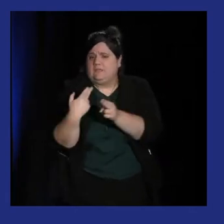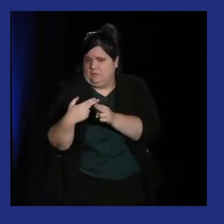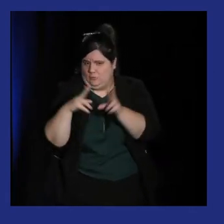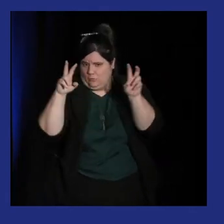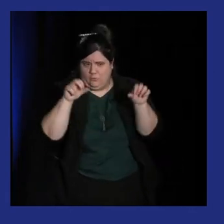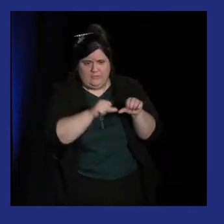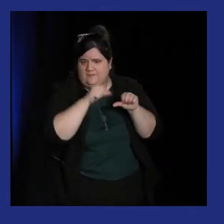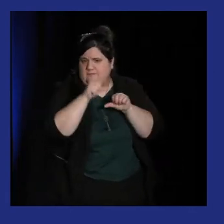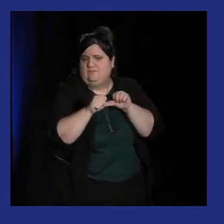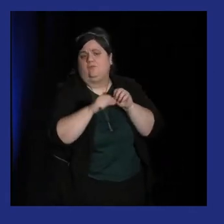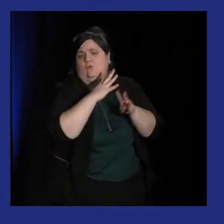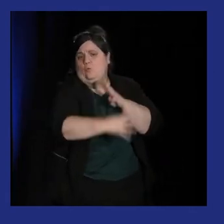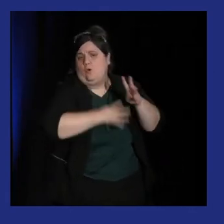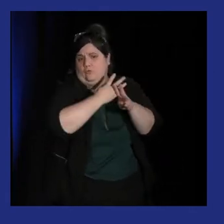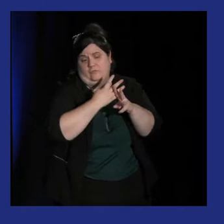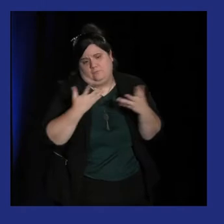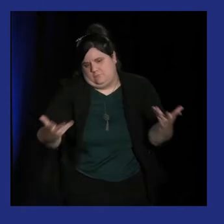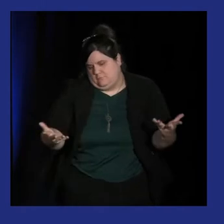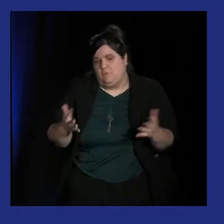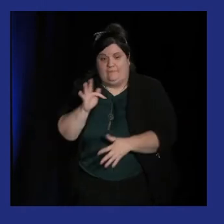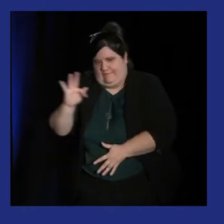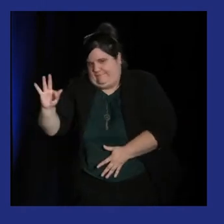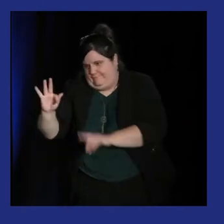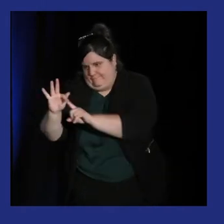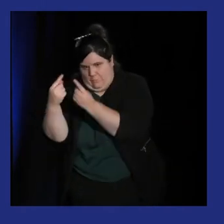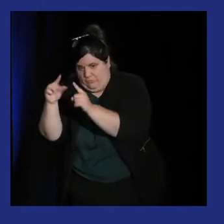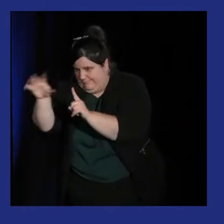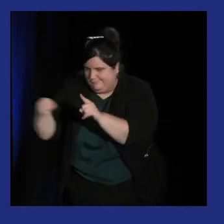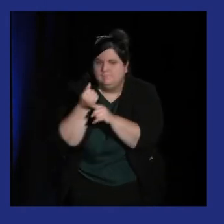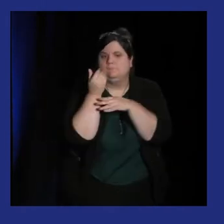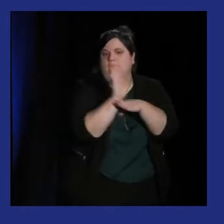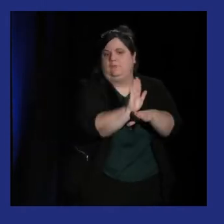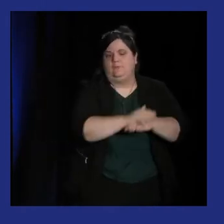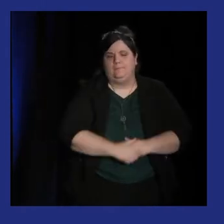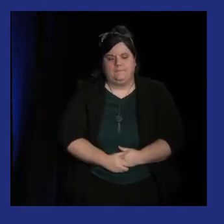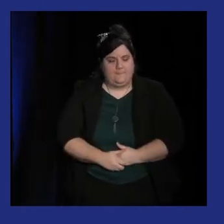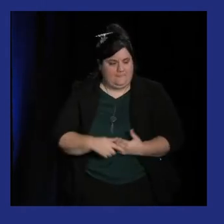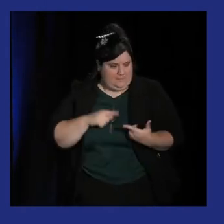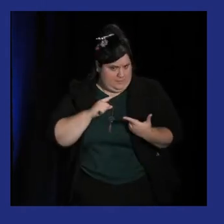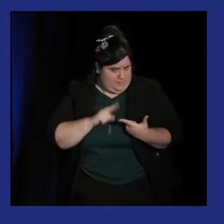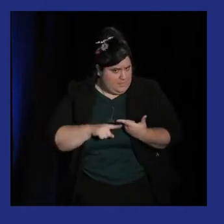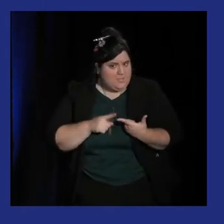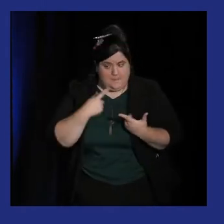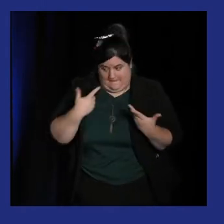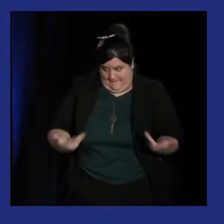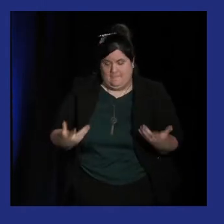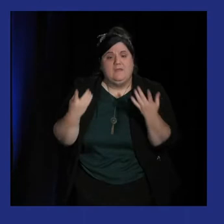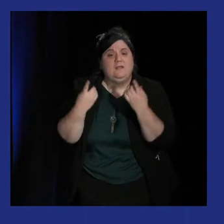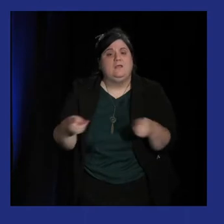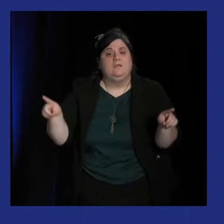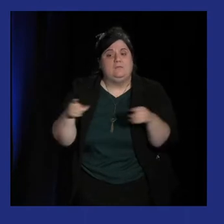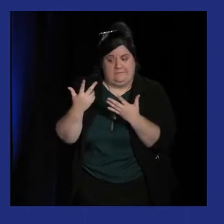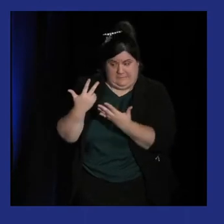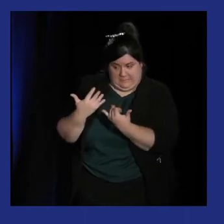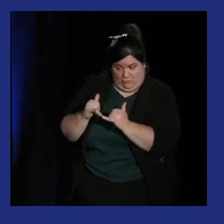concerts officiels Final Fantasy et tu es en ce moment au travail sur la conception du concert Assassin's Creed symfonic